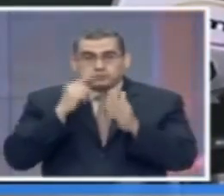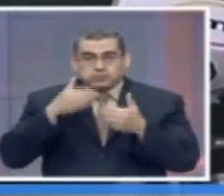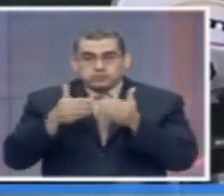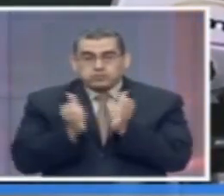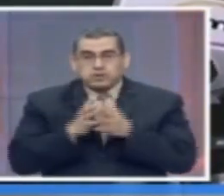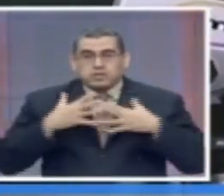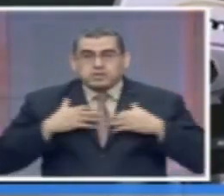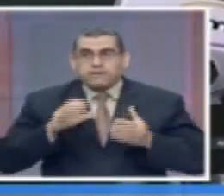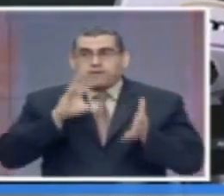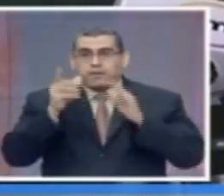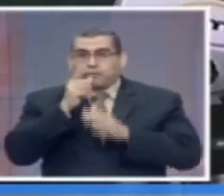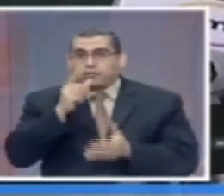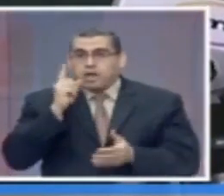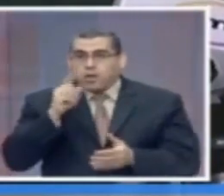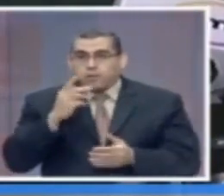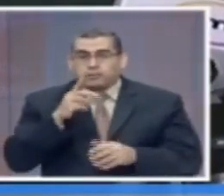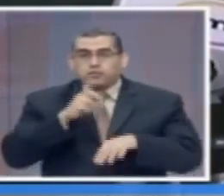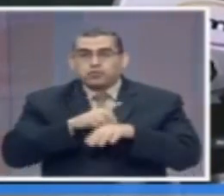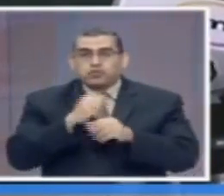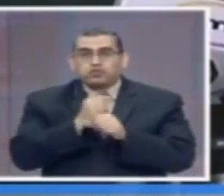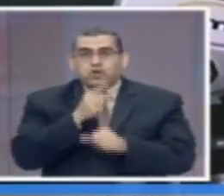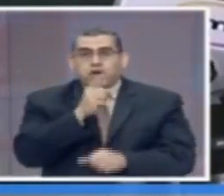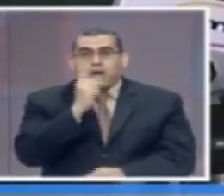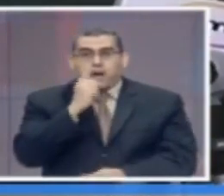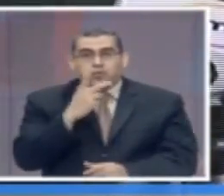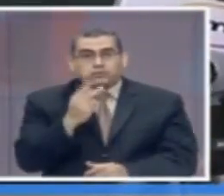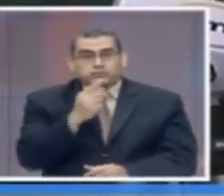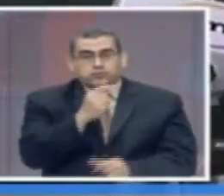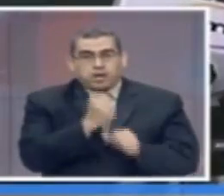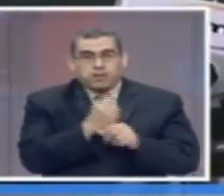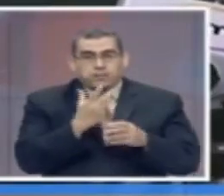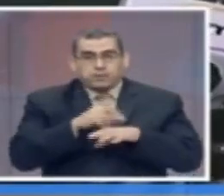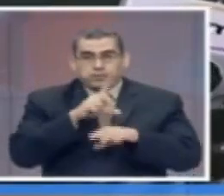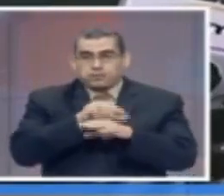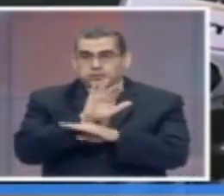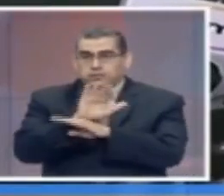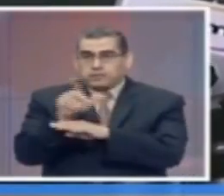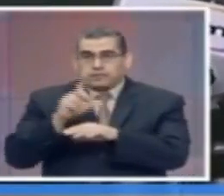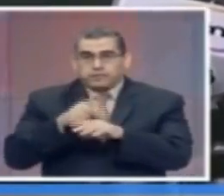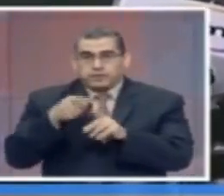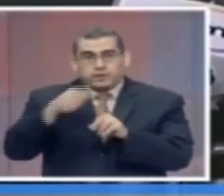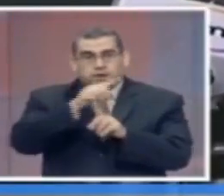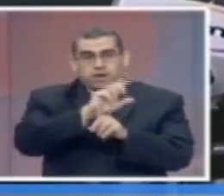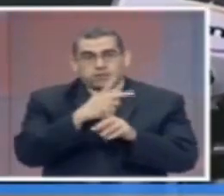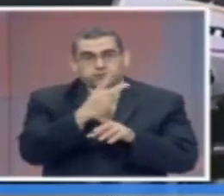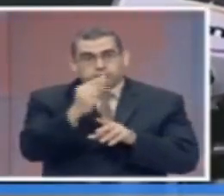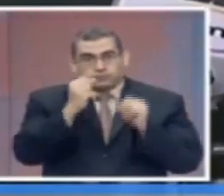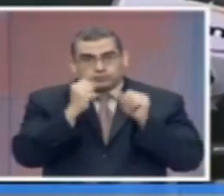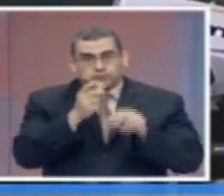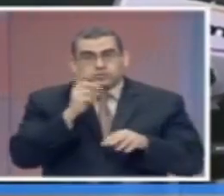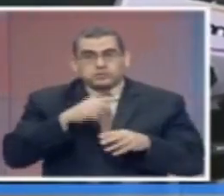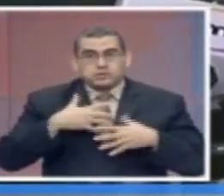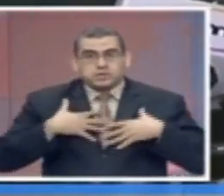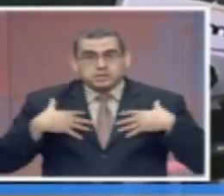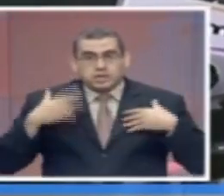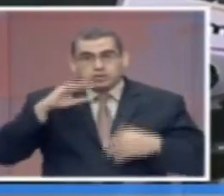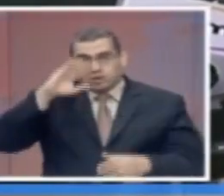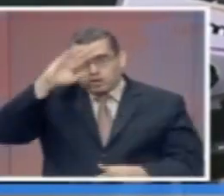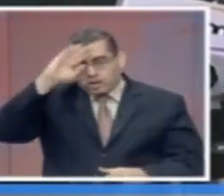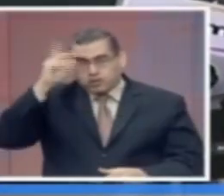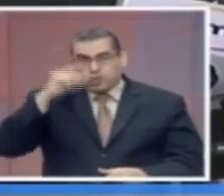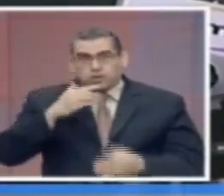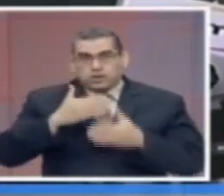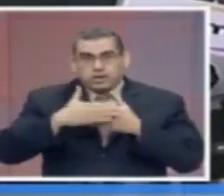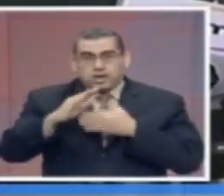الصحة العالمية ستكون للأطقم الطبية العاملة بالقطاع الصحي بمستشفيات العزل والصدر والحميات، بالإضافة